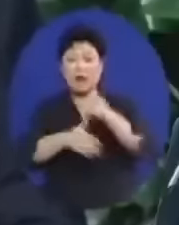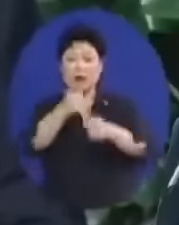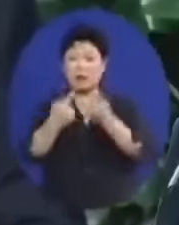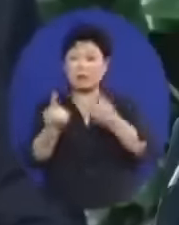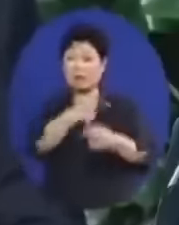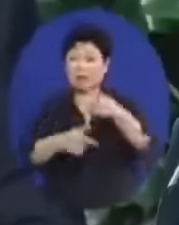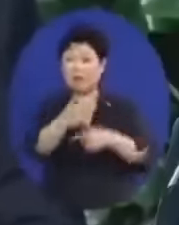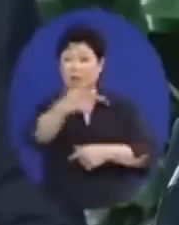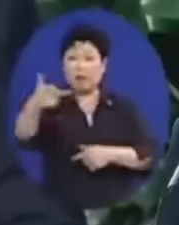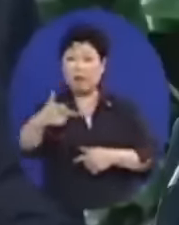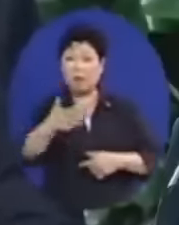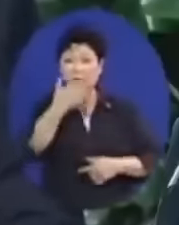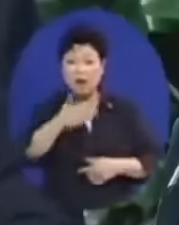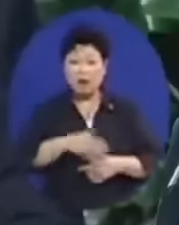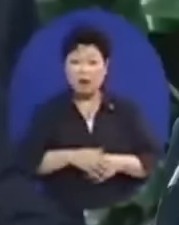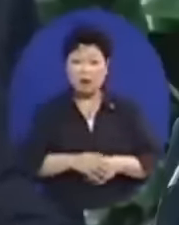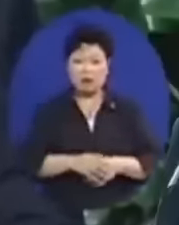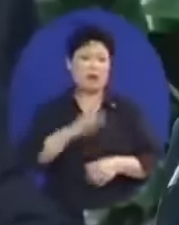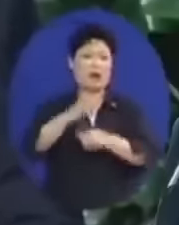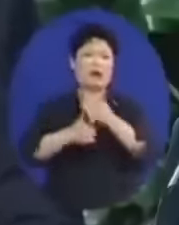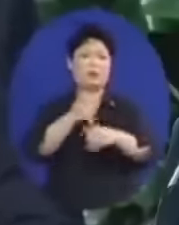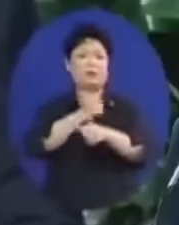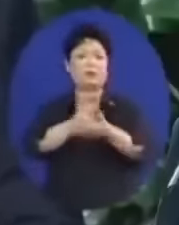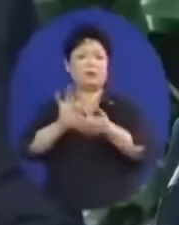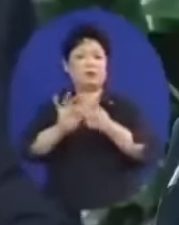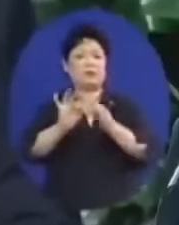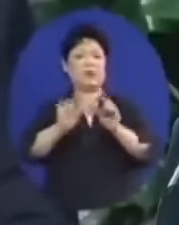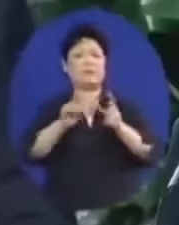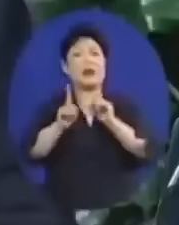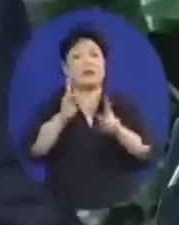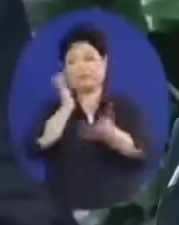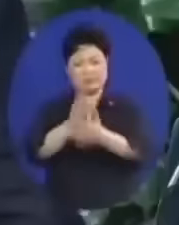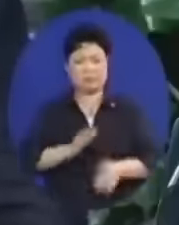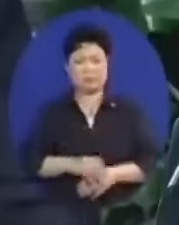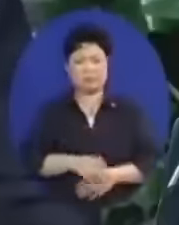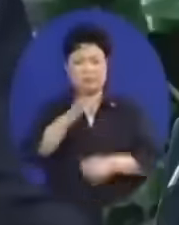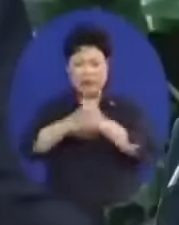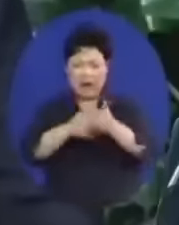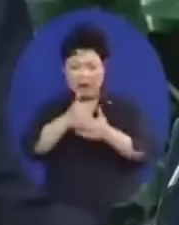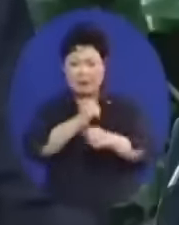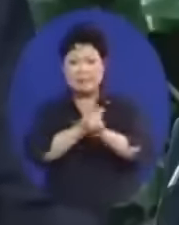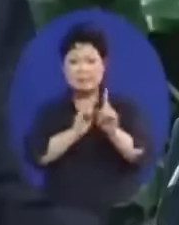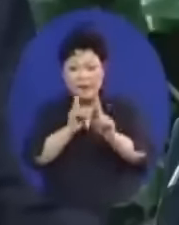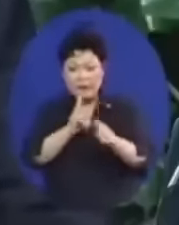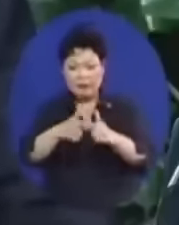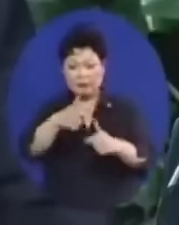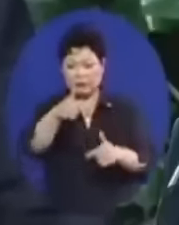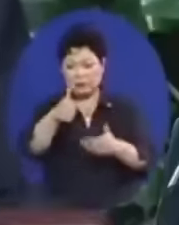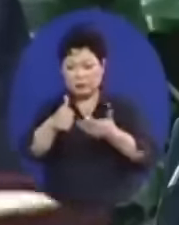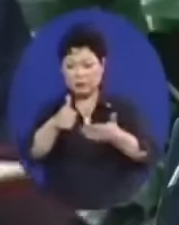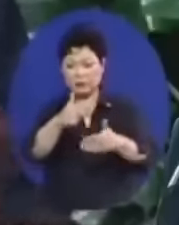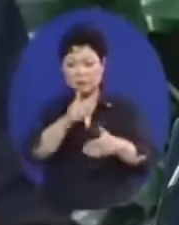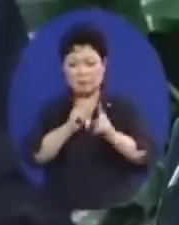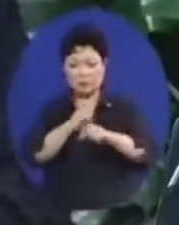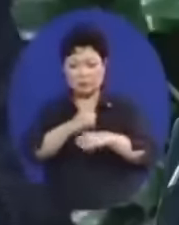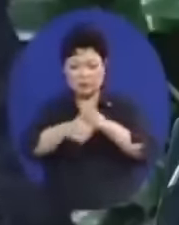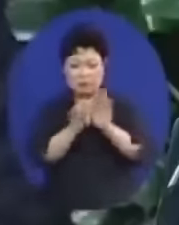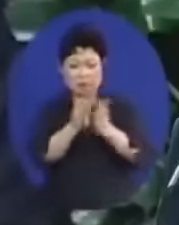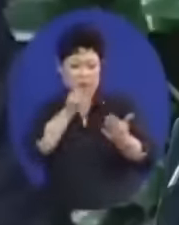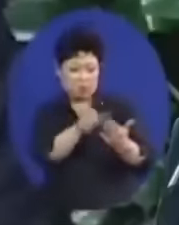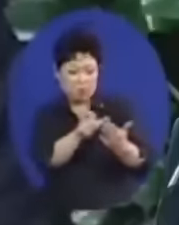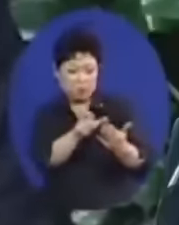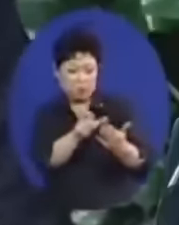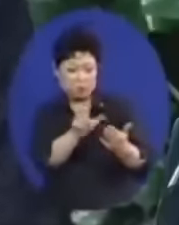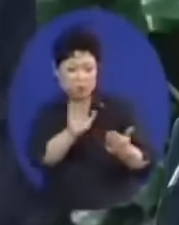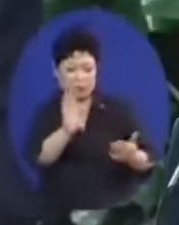큽니까? 하나님이 안 한 말은 하지 마세요. 하나님이 하신 말은 예수님 하신 전 성경에